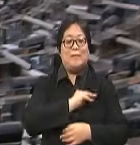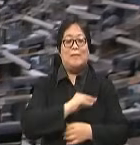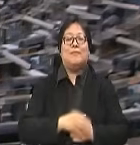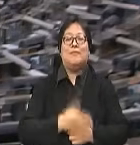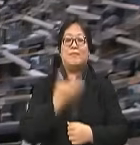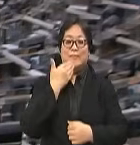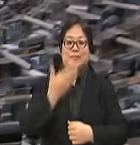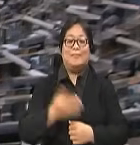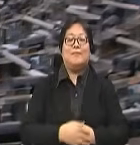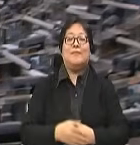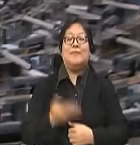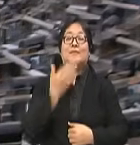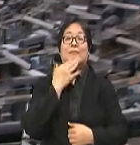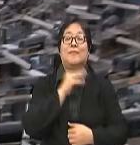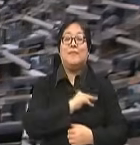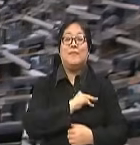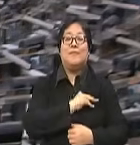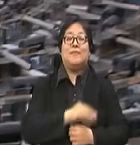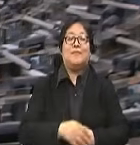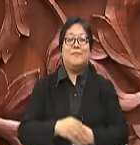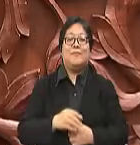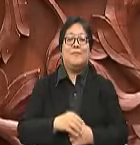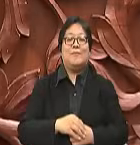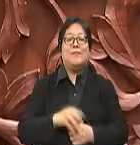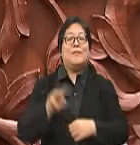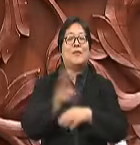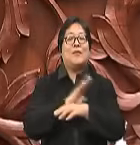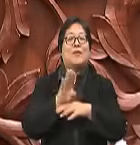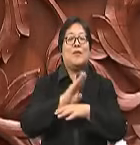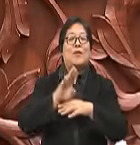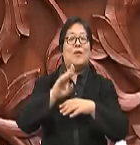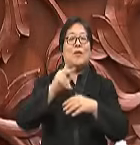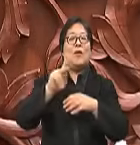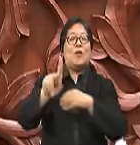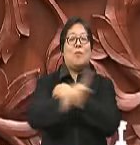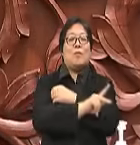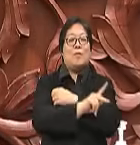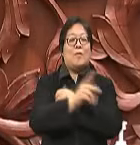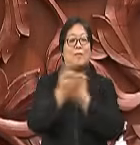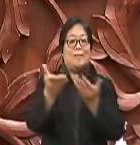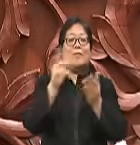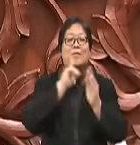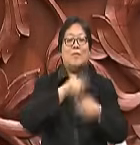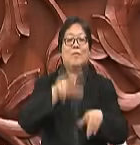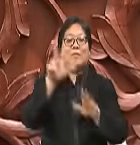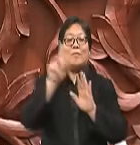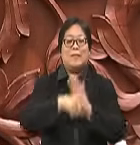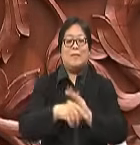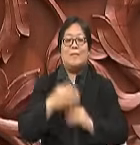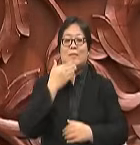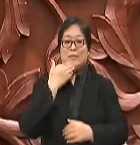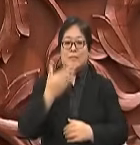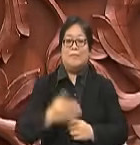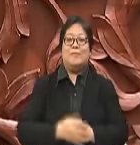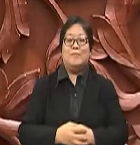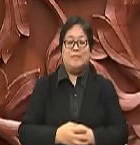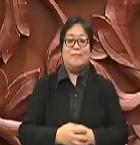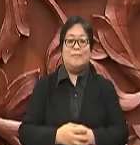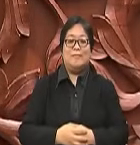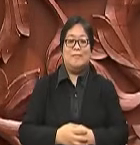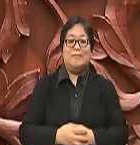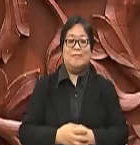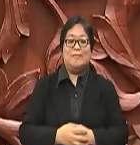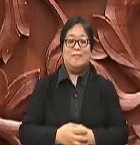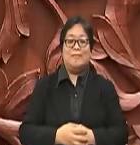intrik setiap coba kecil mnv perusahaan pandangan dan komedi tinjau tiga menit OK Google smsc jika